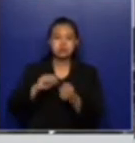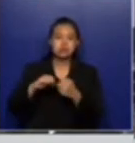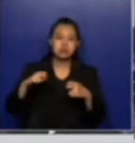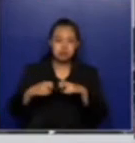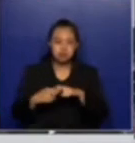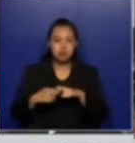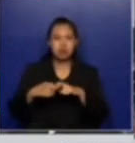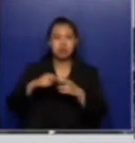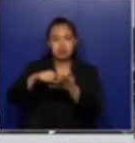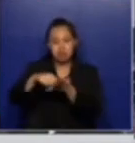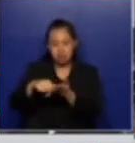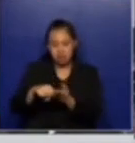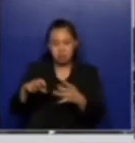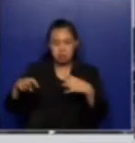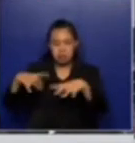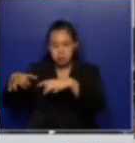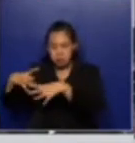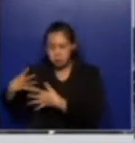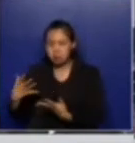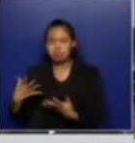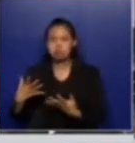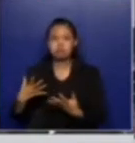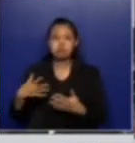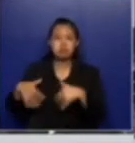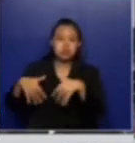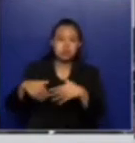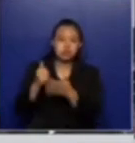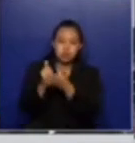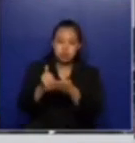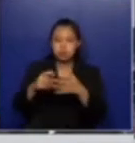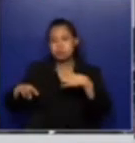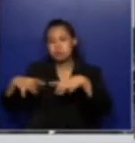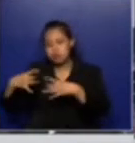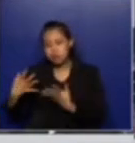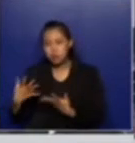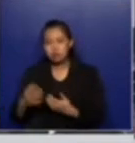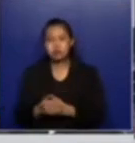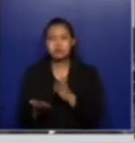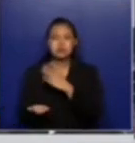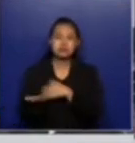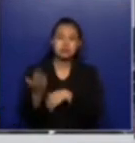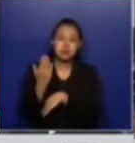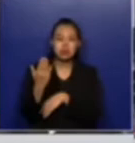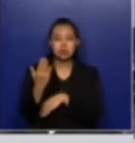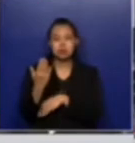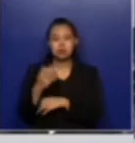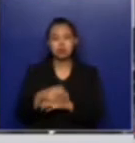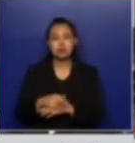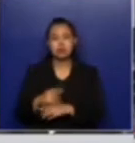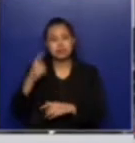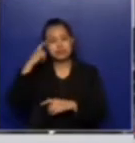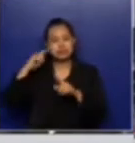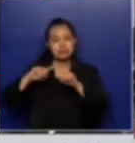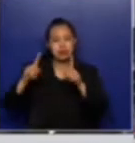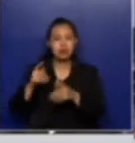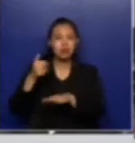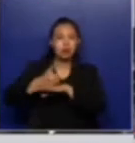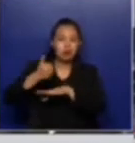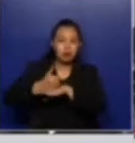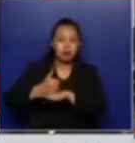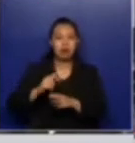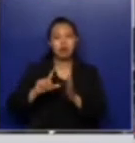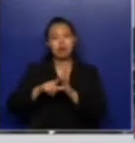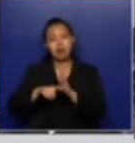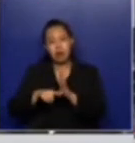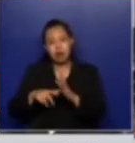าชนอย่างไม่ตรงจุดอีกซึ่งตั้งแต่เช้าท่านผู้นำฝ่ายค้านก็ดีเลขาธิการ